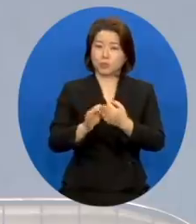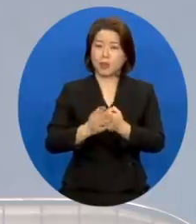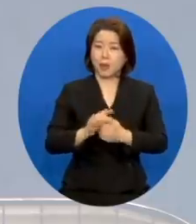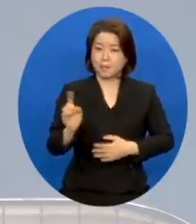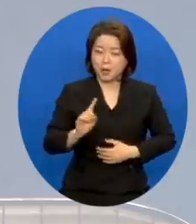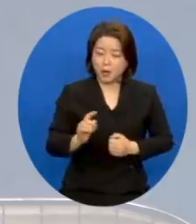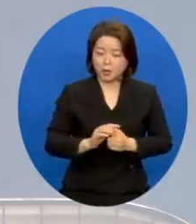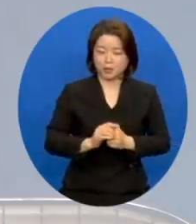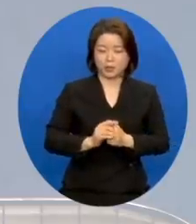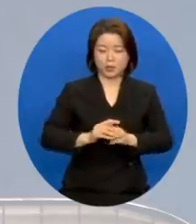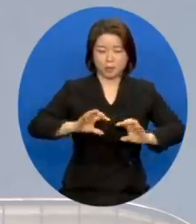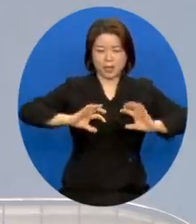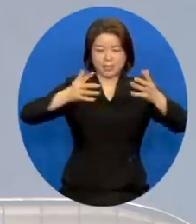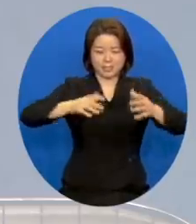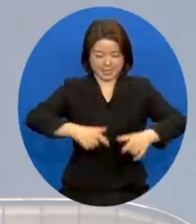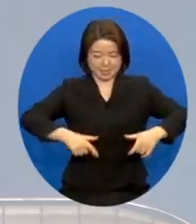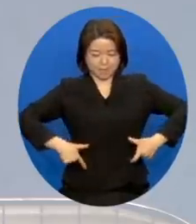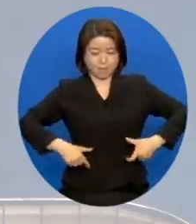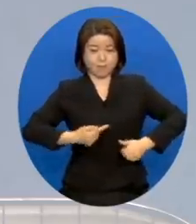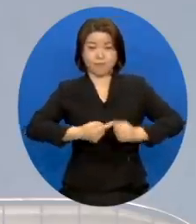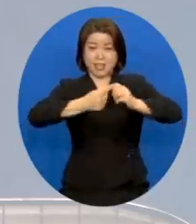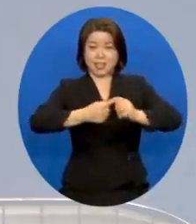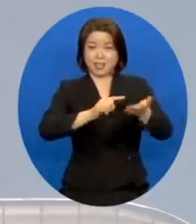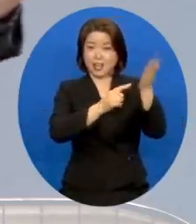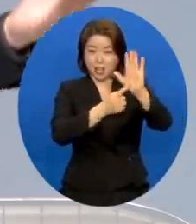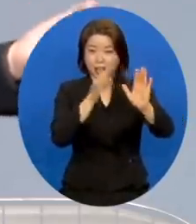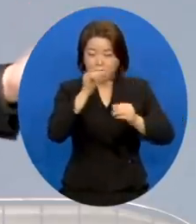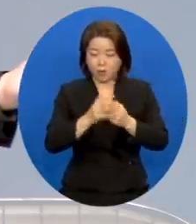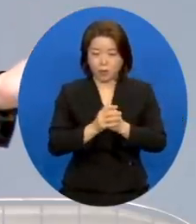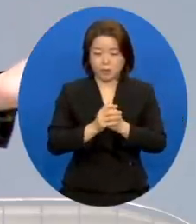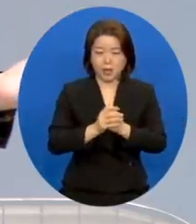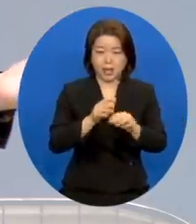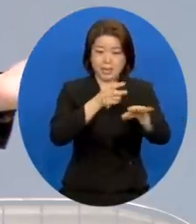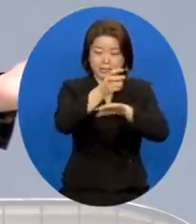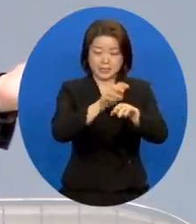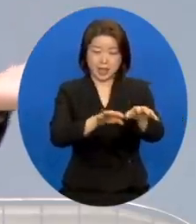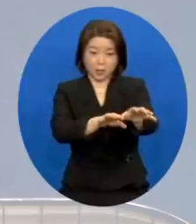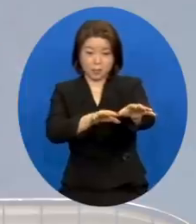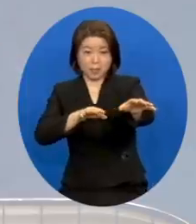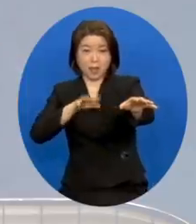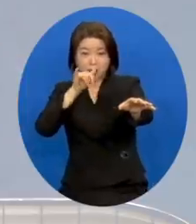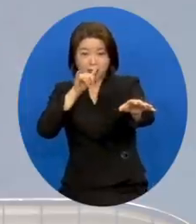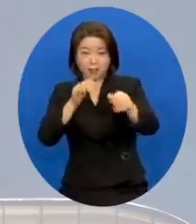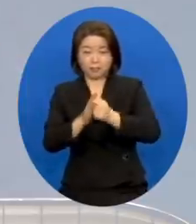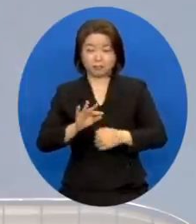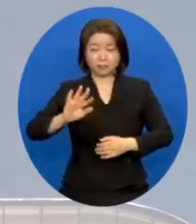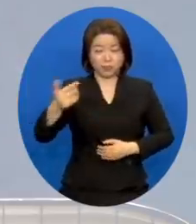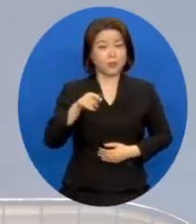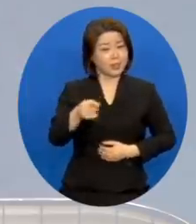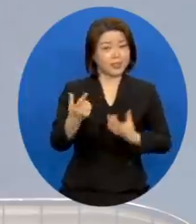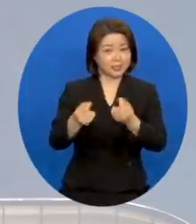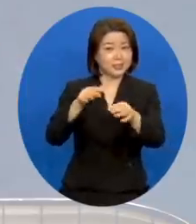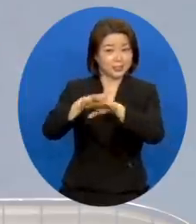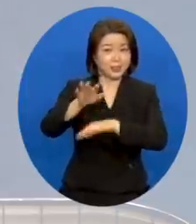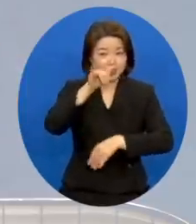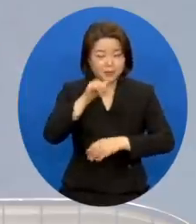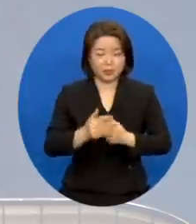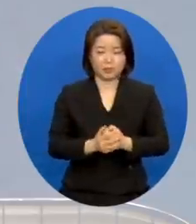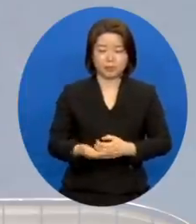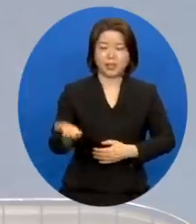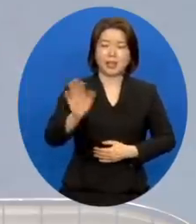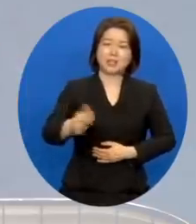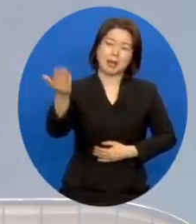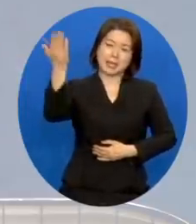무슨 세계 챔피언이 나왔거나 그러면 카퍼레이드를 할까요 요즘엔 그렇게 보이죠 그때